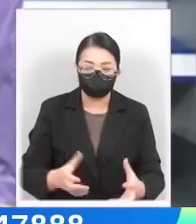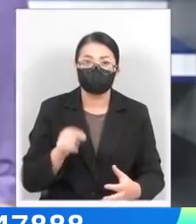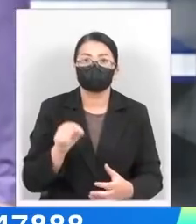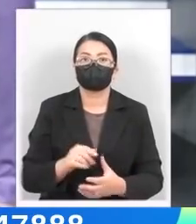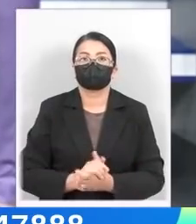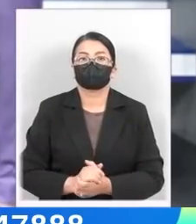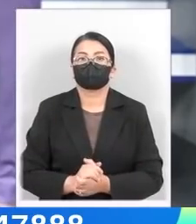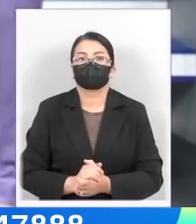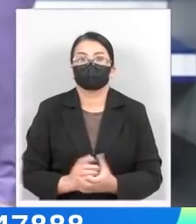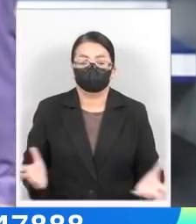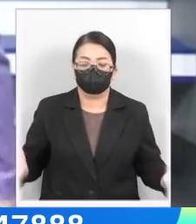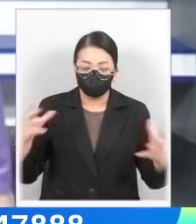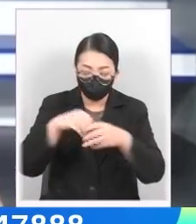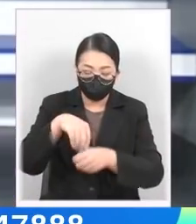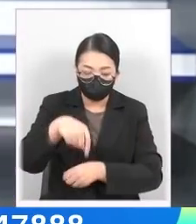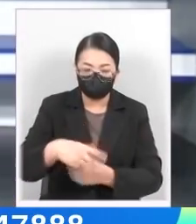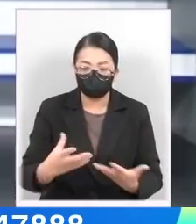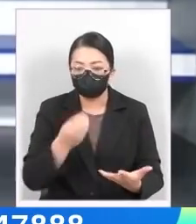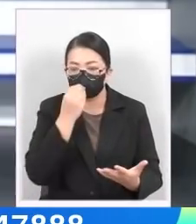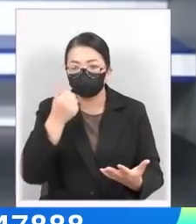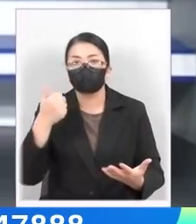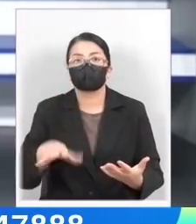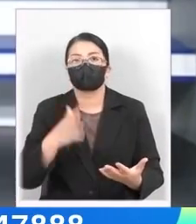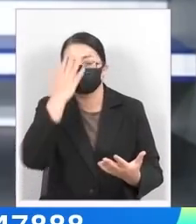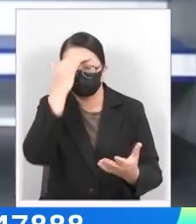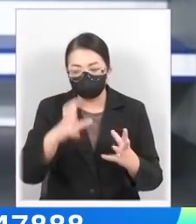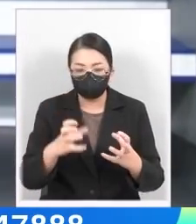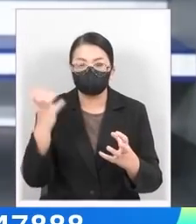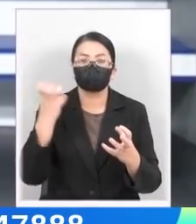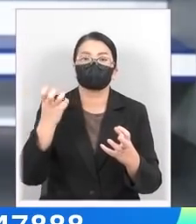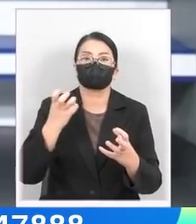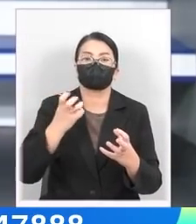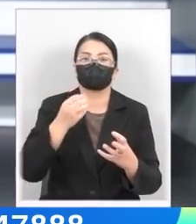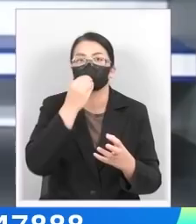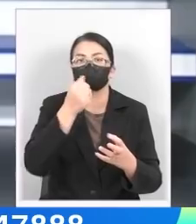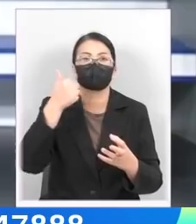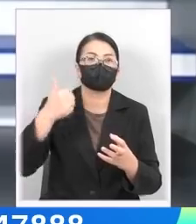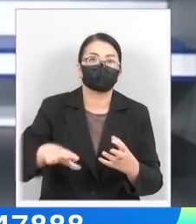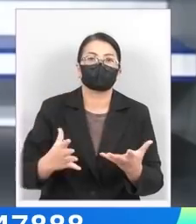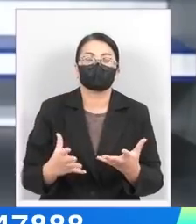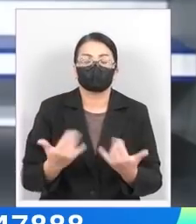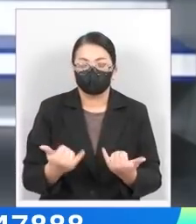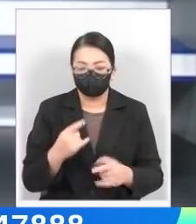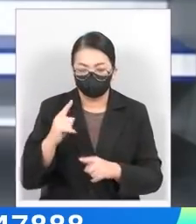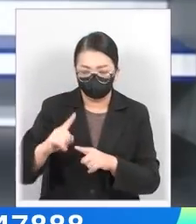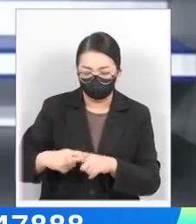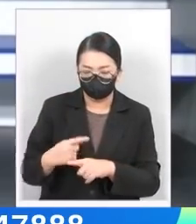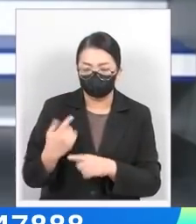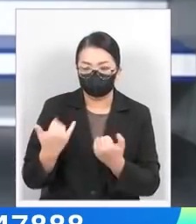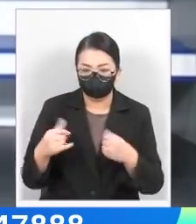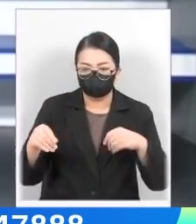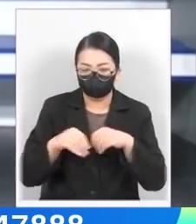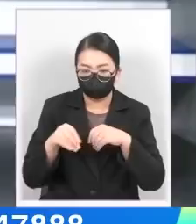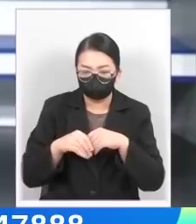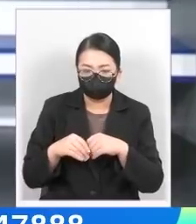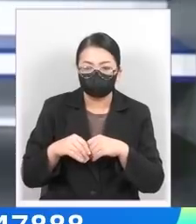ได้ขนาดนี้เลยนะครับจะกินก็ไม่ได้เพราะว่ามันยังดิบอยู่โอ้กลางเมษายนนี้จะเก็บขายได้แล้วโอ้เสียดายจริงๆปีนี้ต้อง